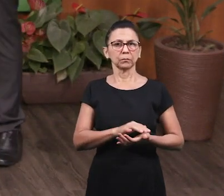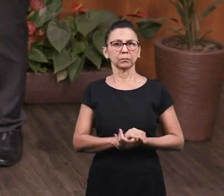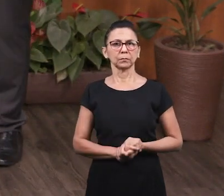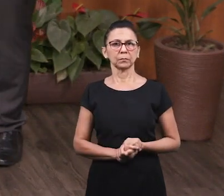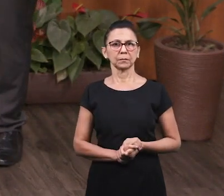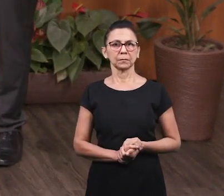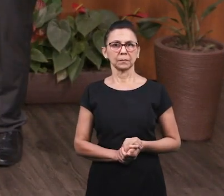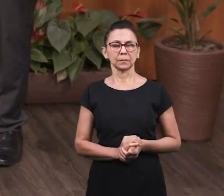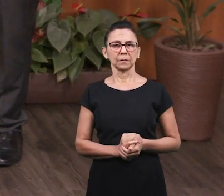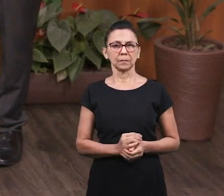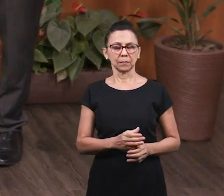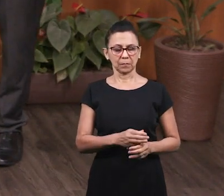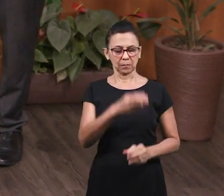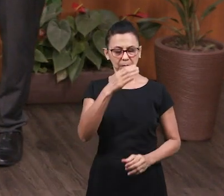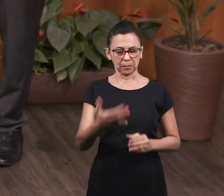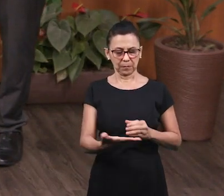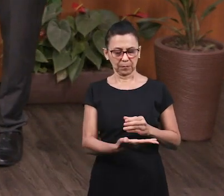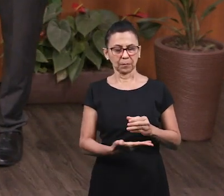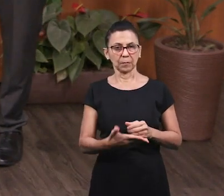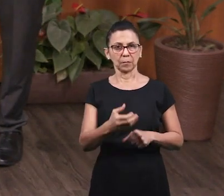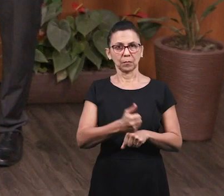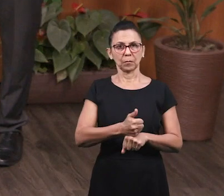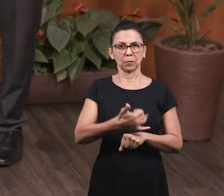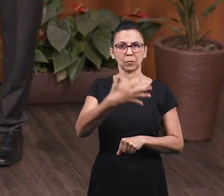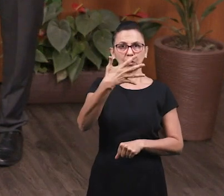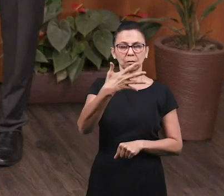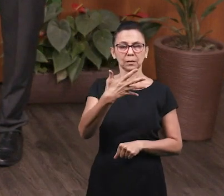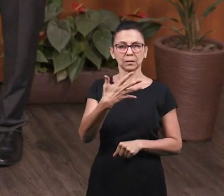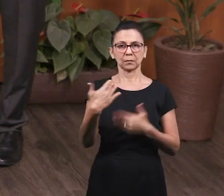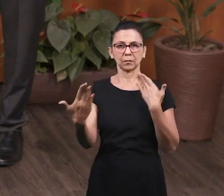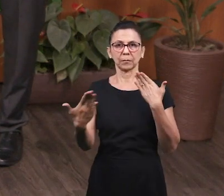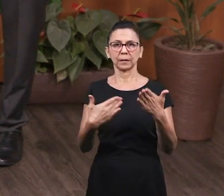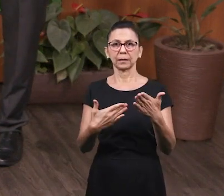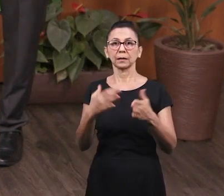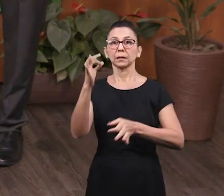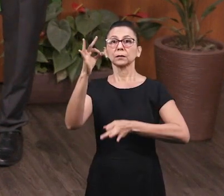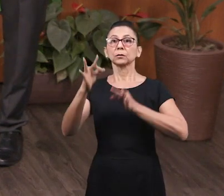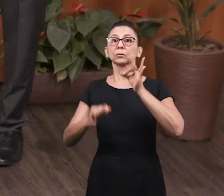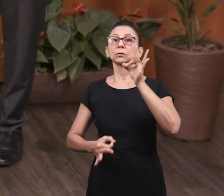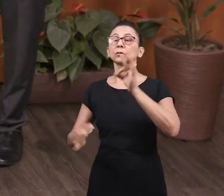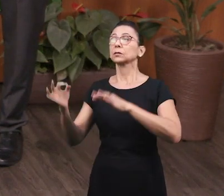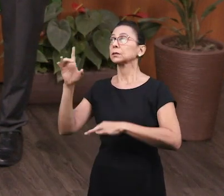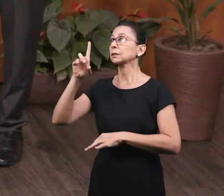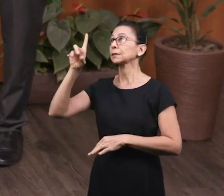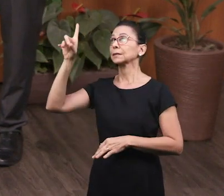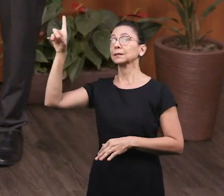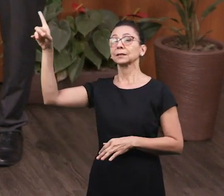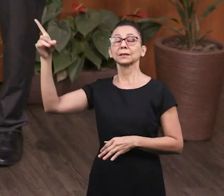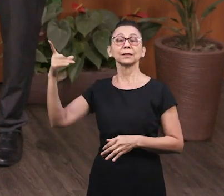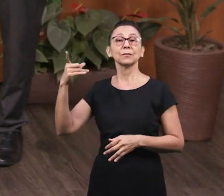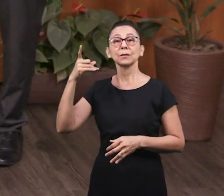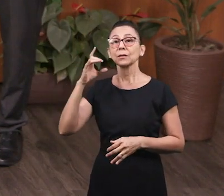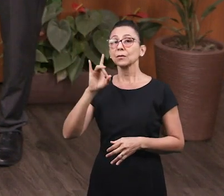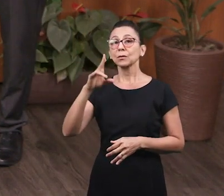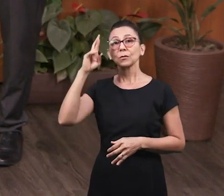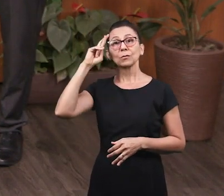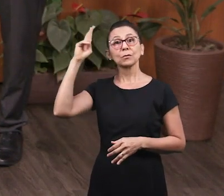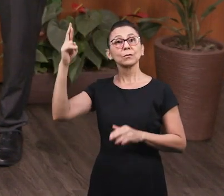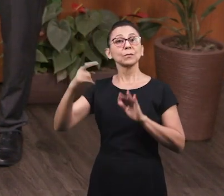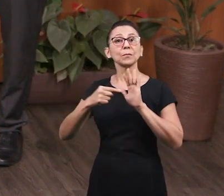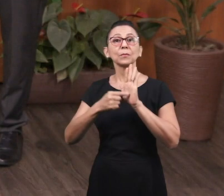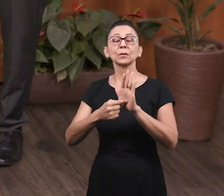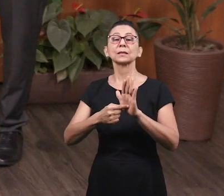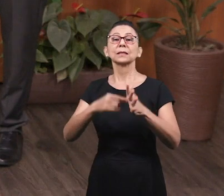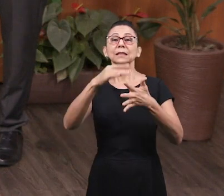le Seigneur a révélé cette base en airain qui parle de la justice de Dieu. Seulement le Seigneur Dieu pouvait